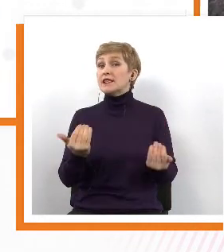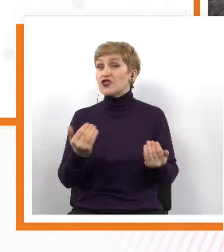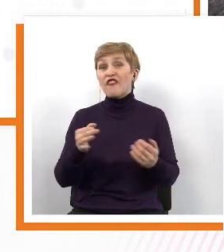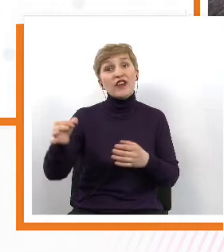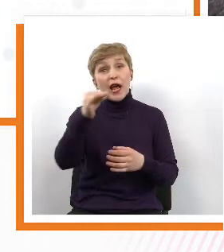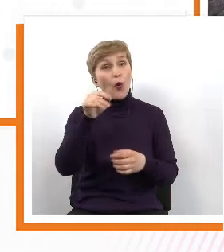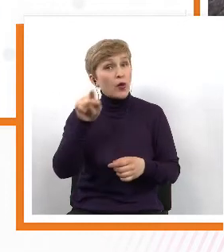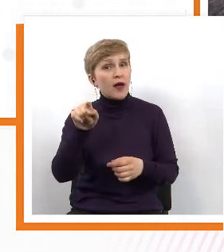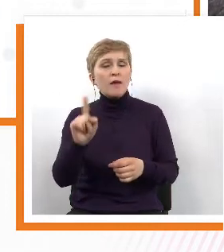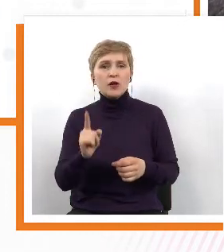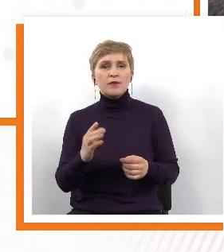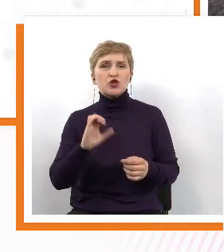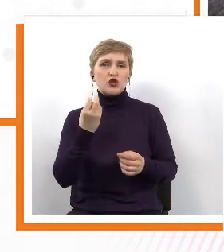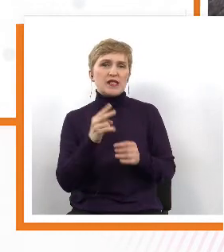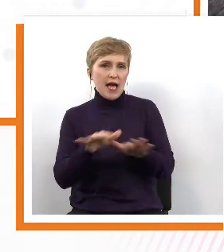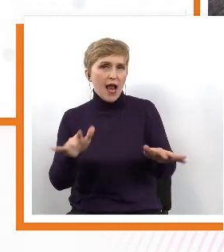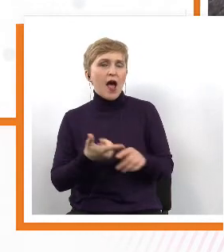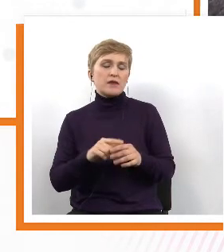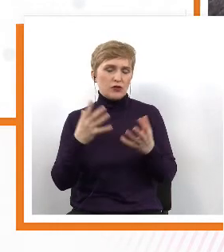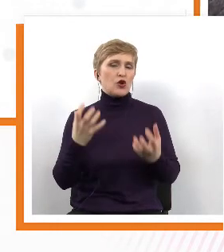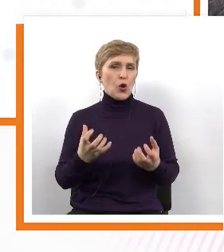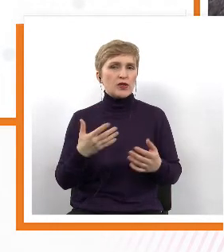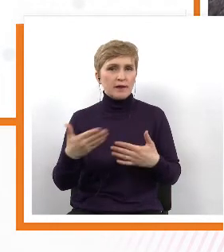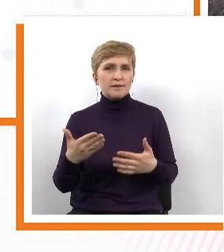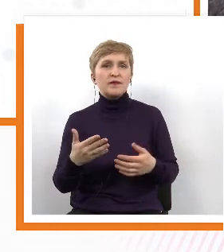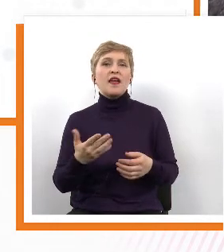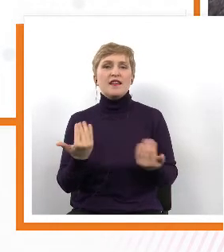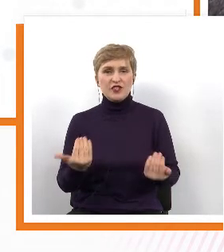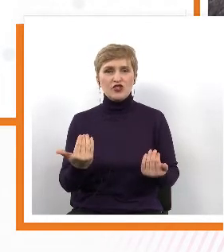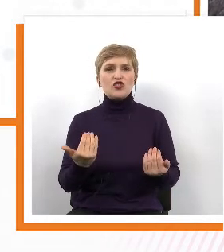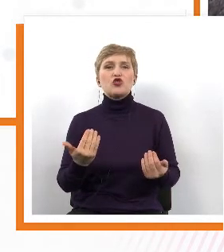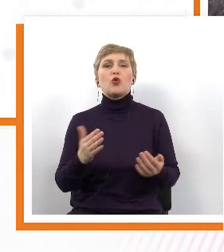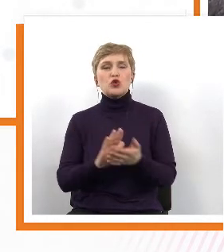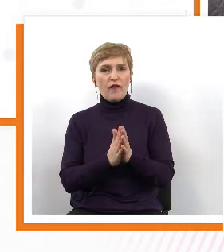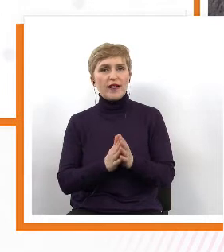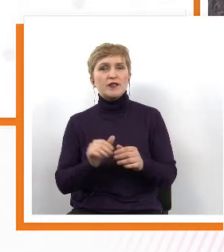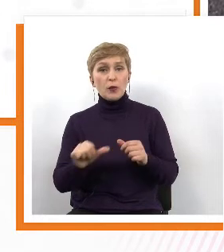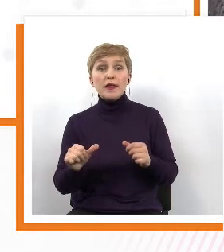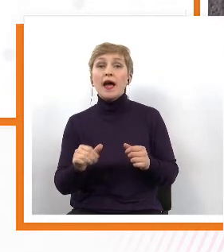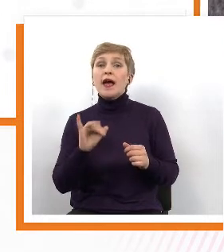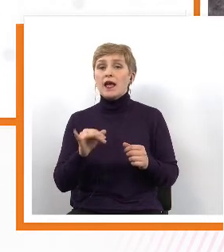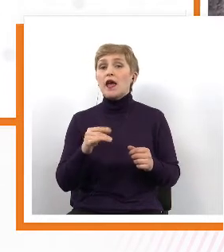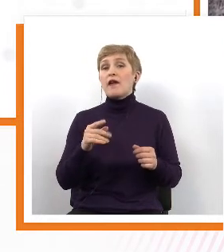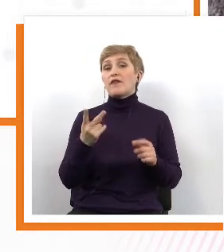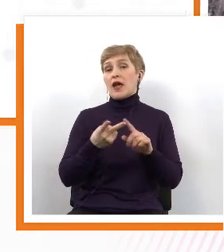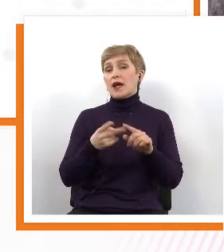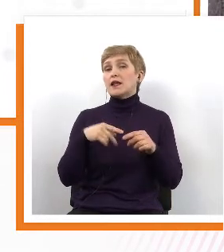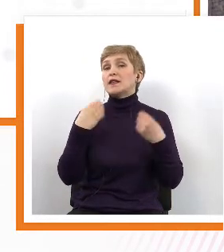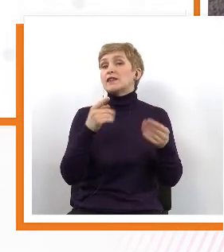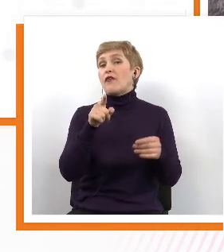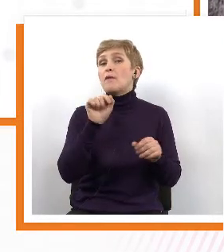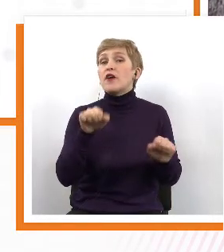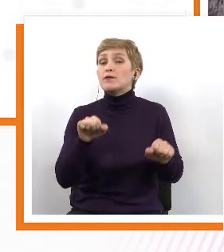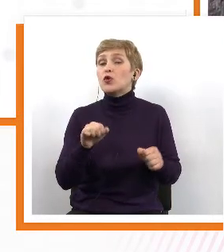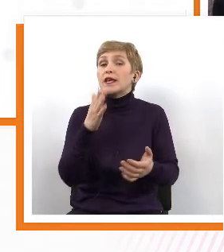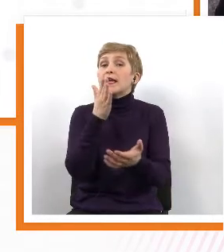регионах, потому что все-таки социалка – это вещь серьезная, особенно в нынешних условиях. Да? И во-вторых, это все-таки даст вам возможность, опять же,